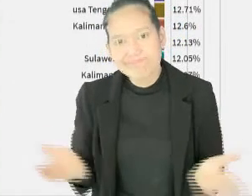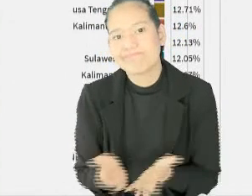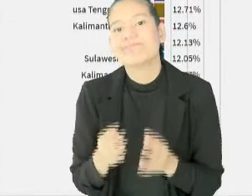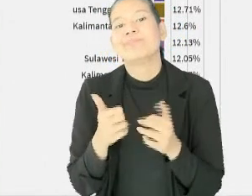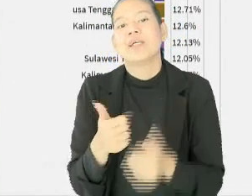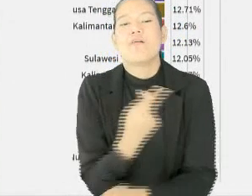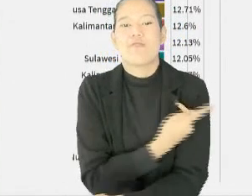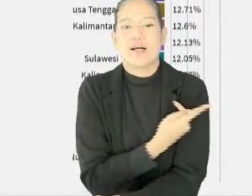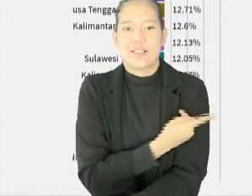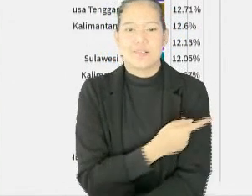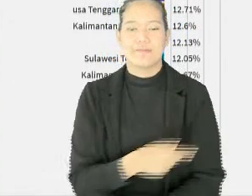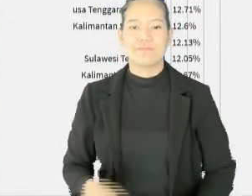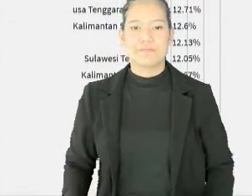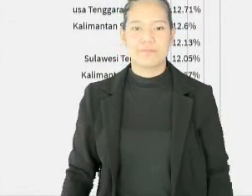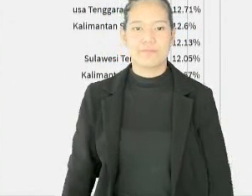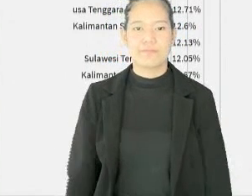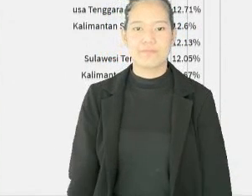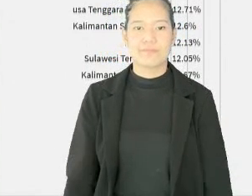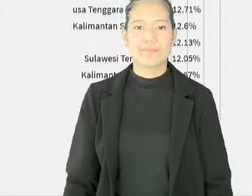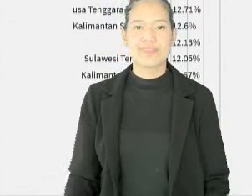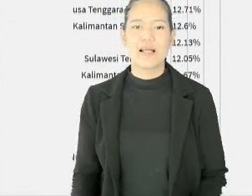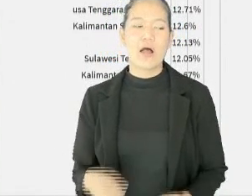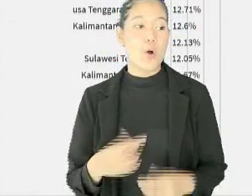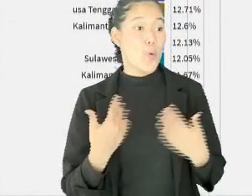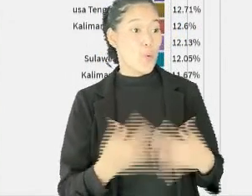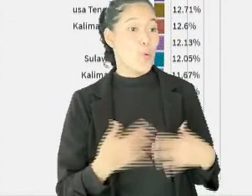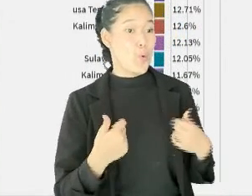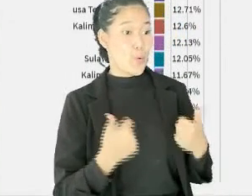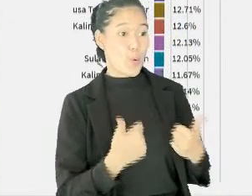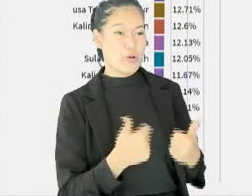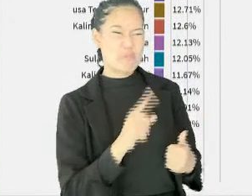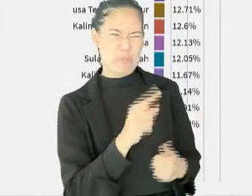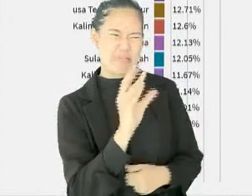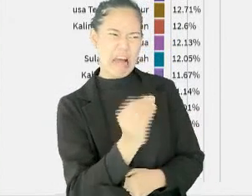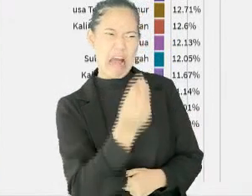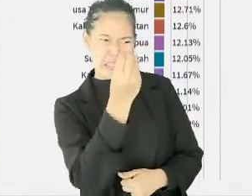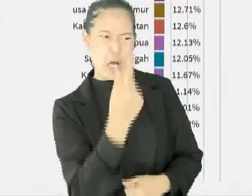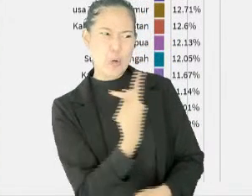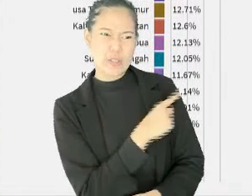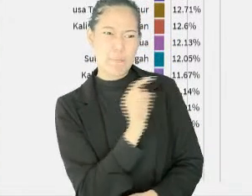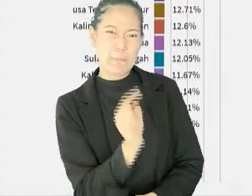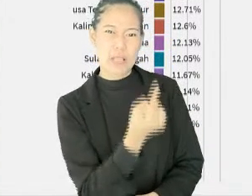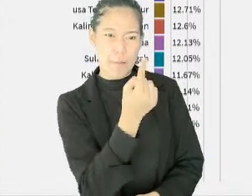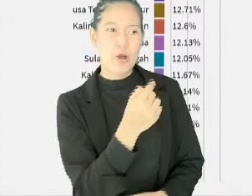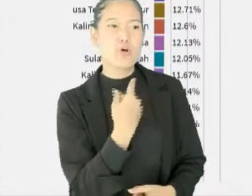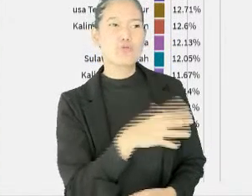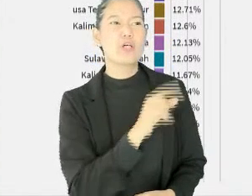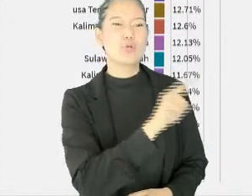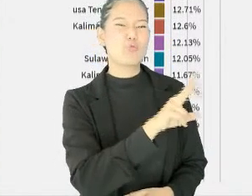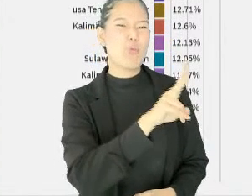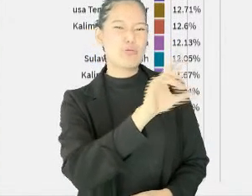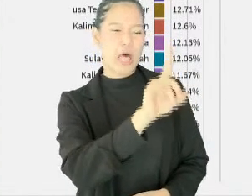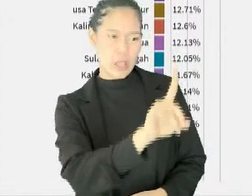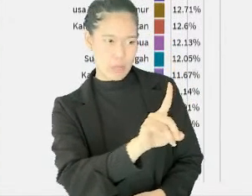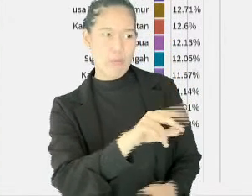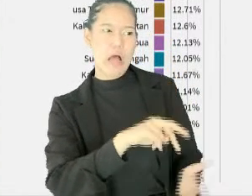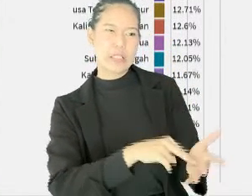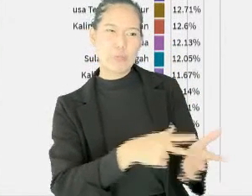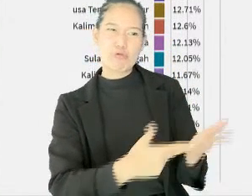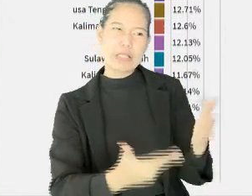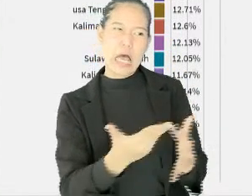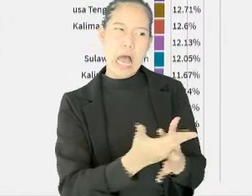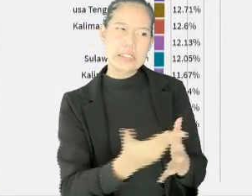lagi untuk mendapatkan vaksinasi ini juga seru karena DKI Jakarta saja dosis pertamanya itu sudah 121 ini lebih mudah